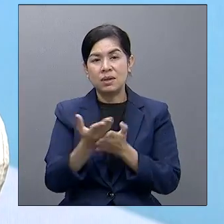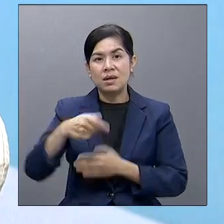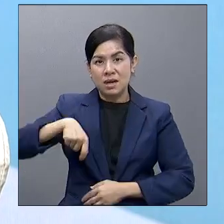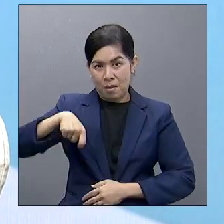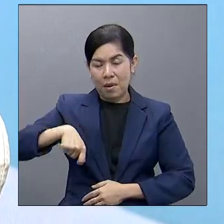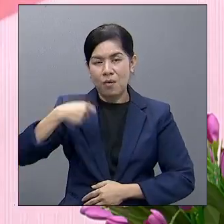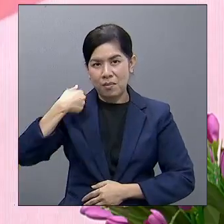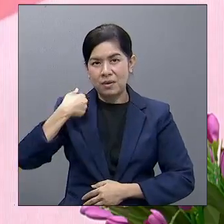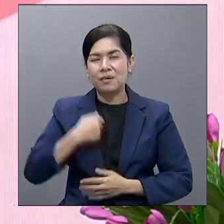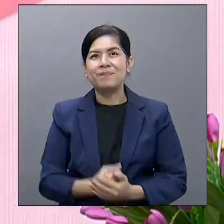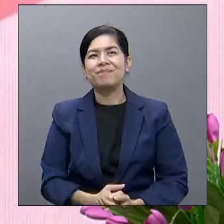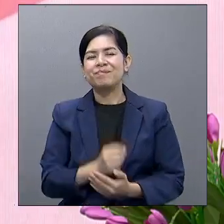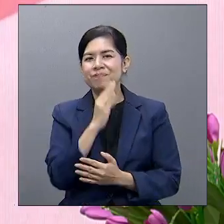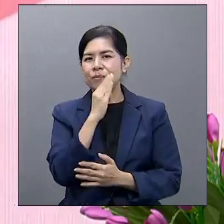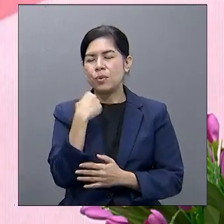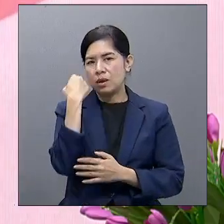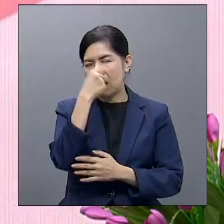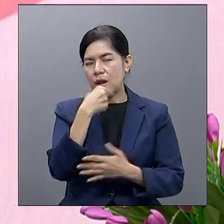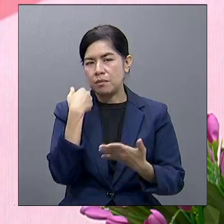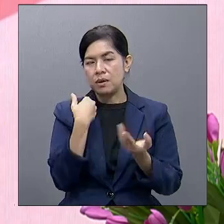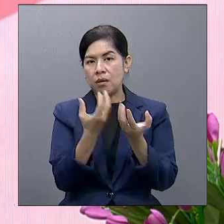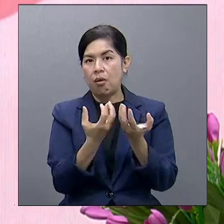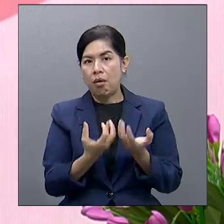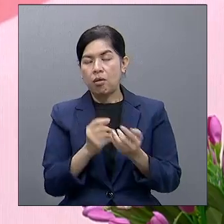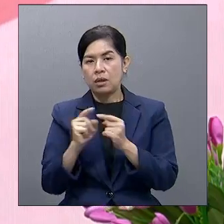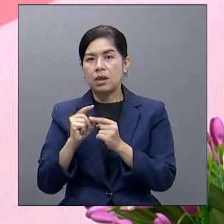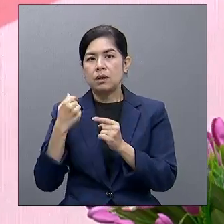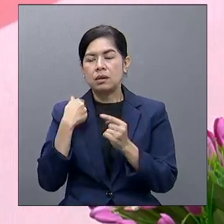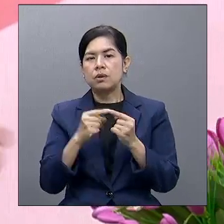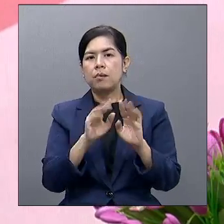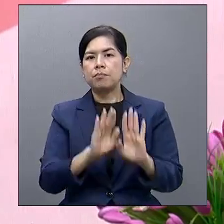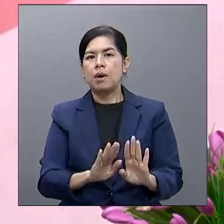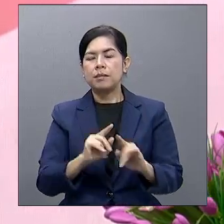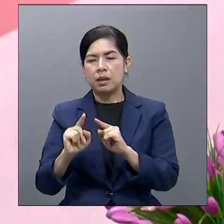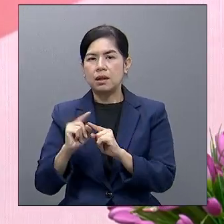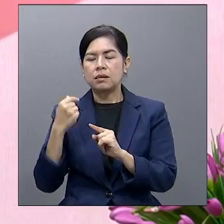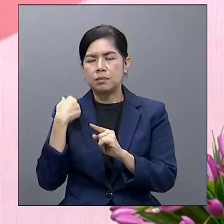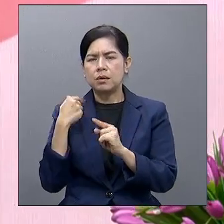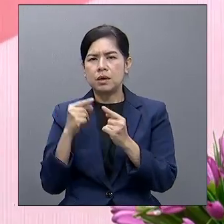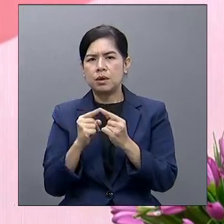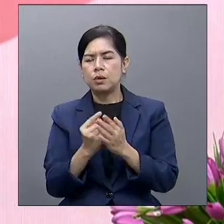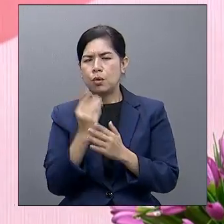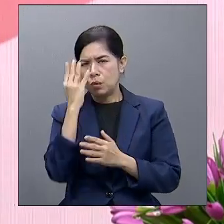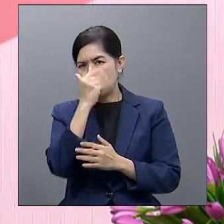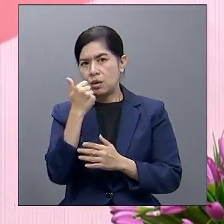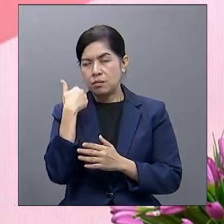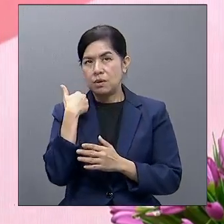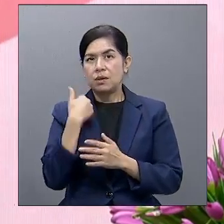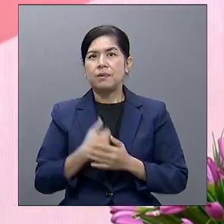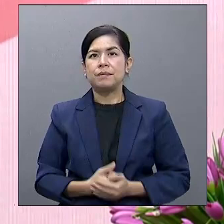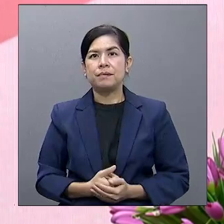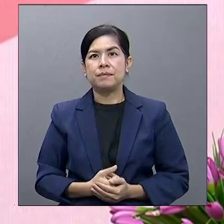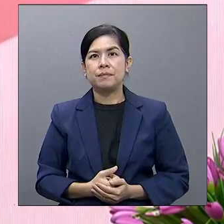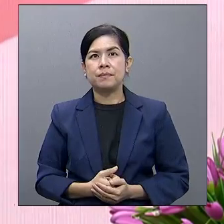อ่ะแปลว่าใครมีของดีจะเป็นเสื้อผ้านะครับงานหัตถกรรมงานศิลปะอยากจะนำเสนอติดต่อมาในช่วงสีสันวาริได้เลยนะครับ